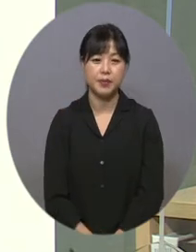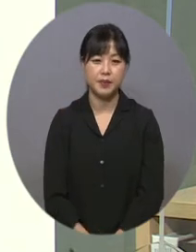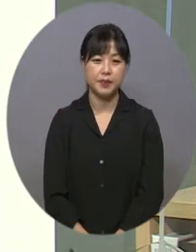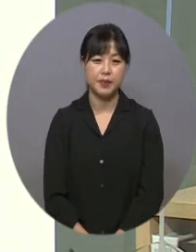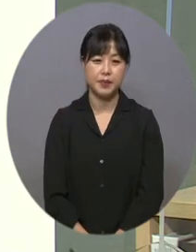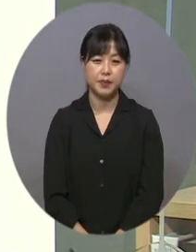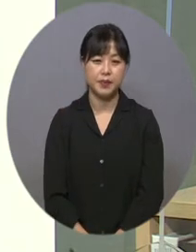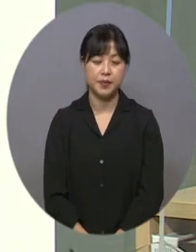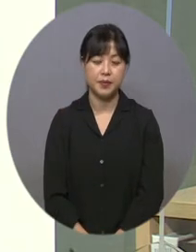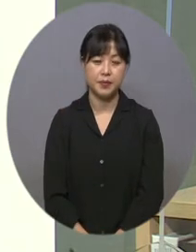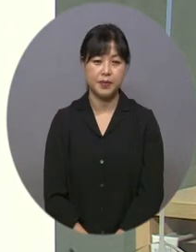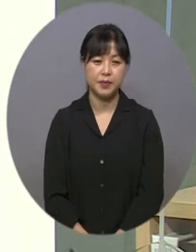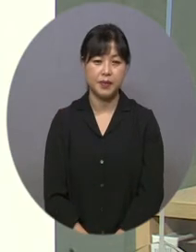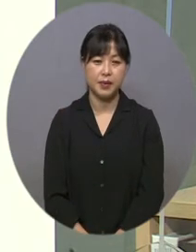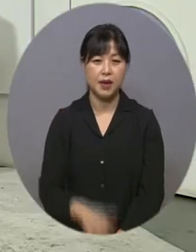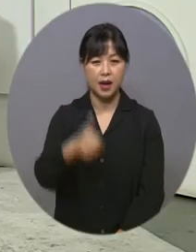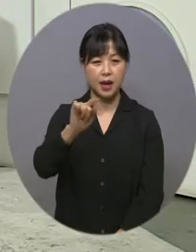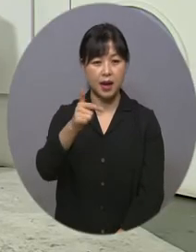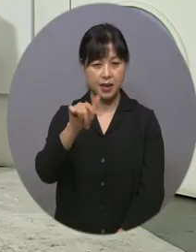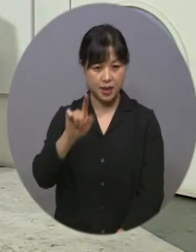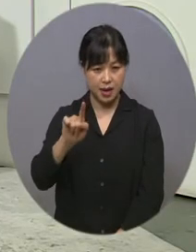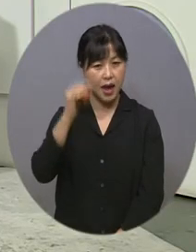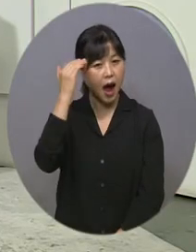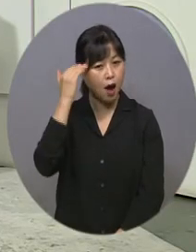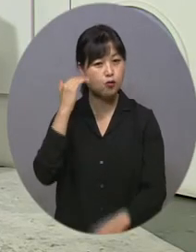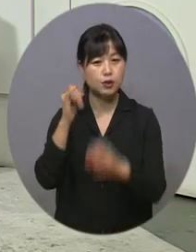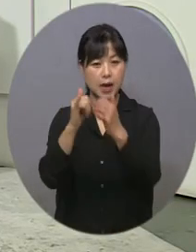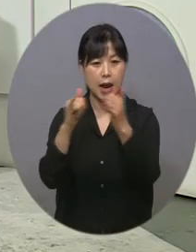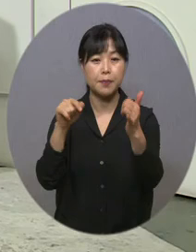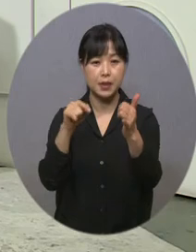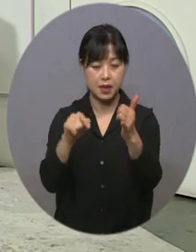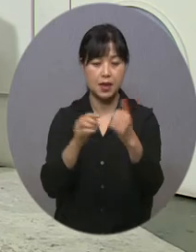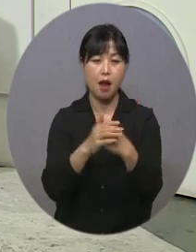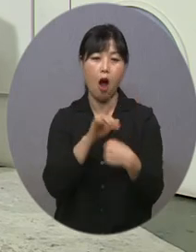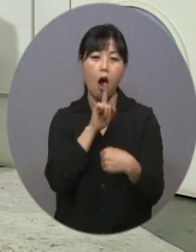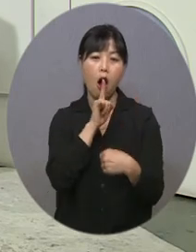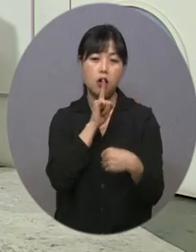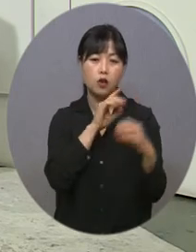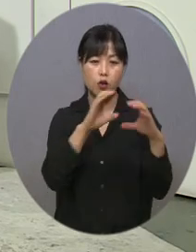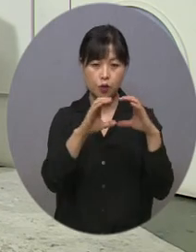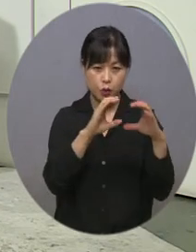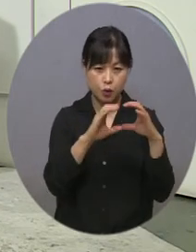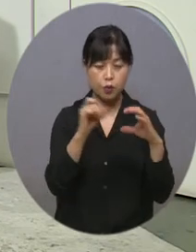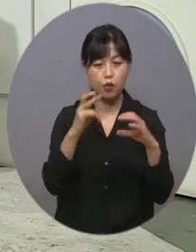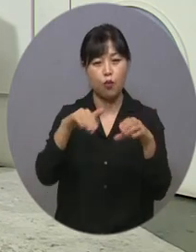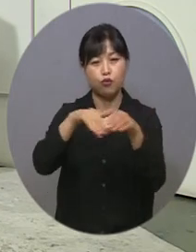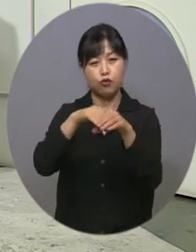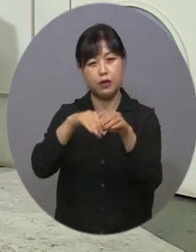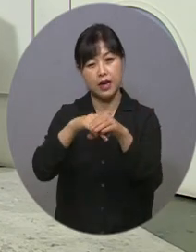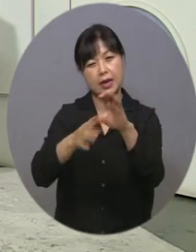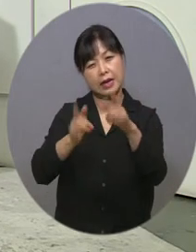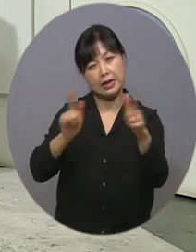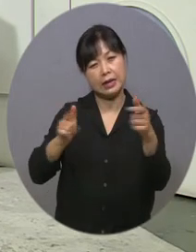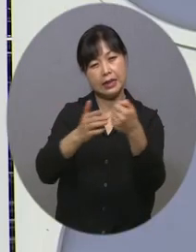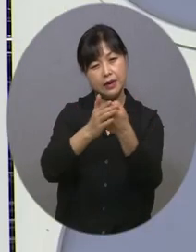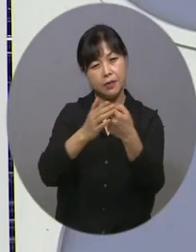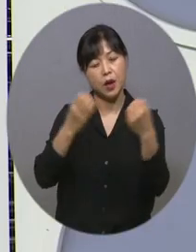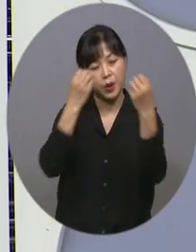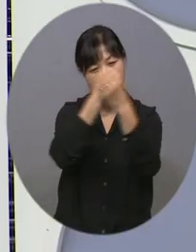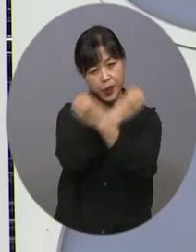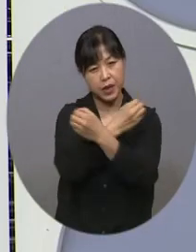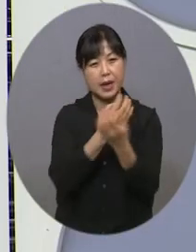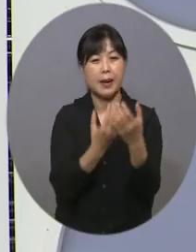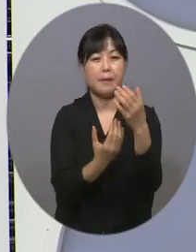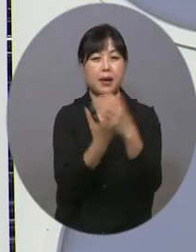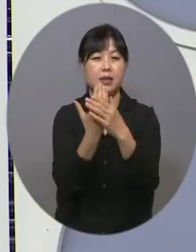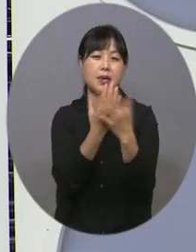현지의 교민들이 예, 예. 언어 소통 문제라든가 예, 예. 문화 차이점 때문에 예. 오해 소지가